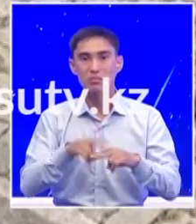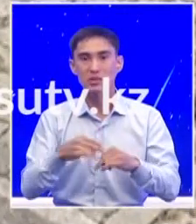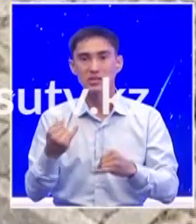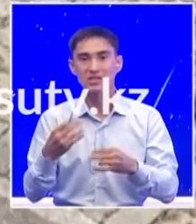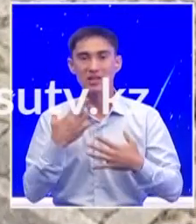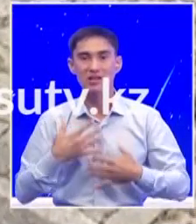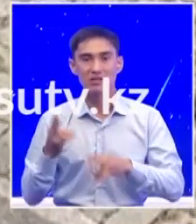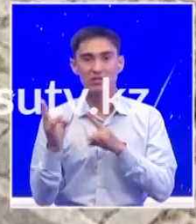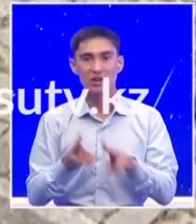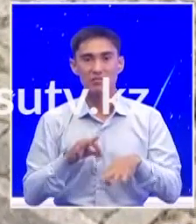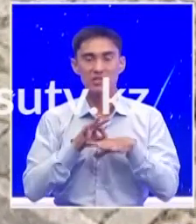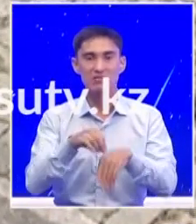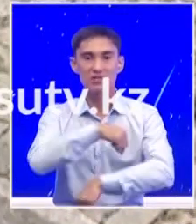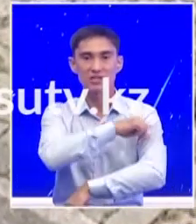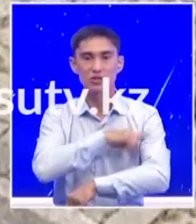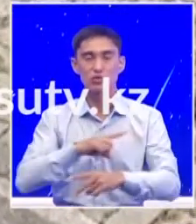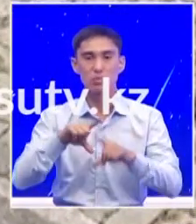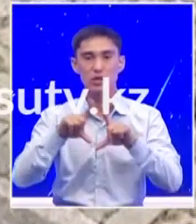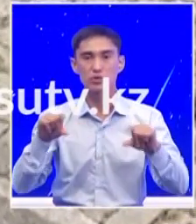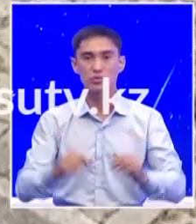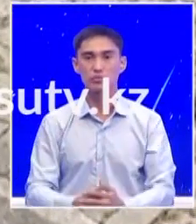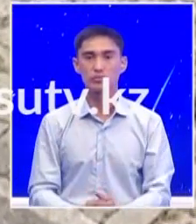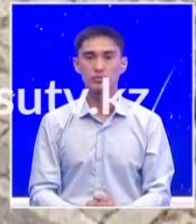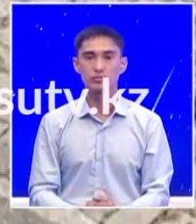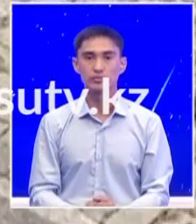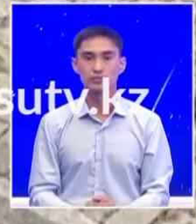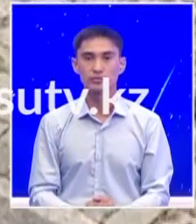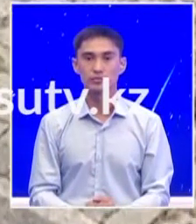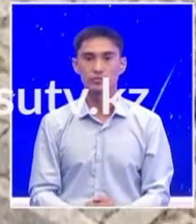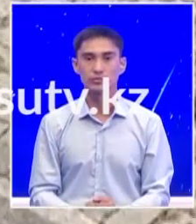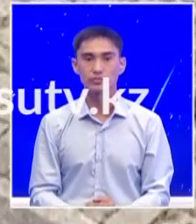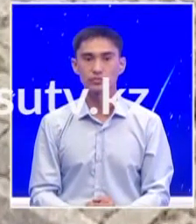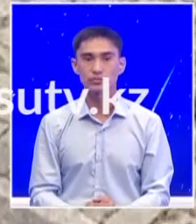с телесными травмами доставили в столичную больницу.